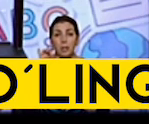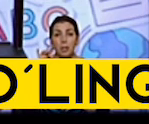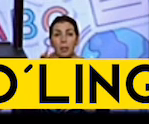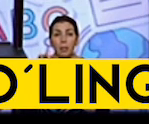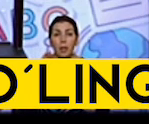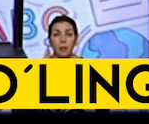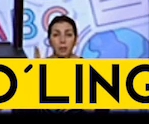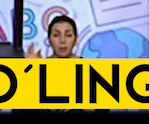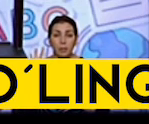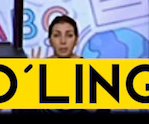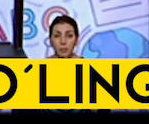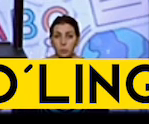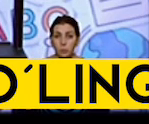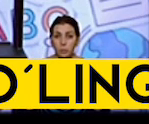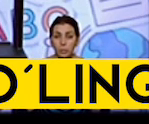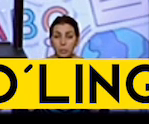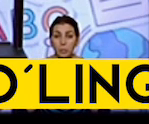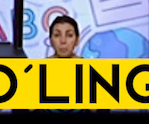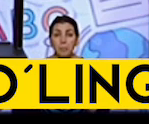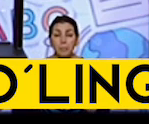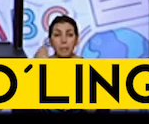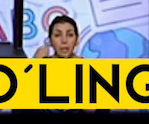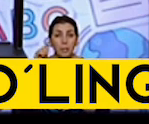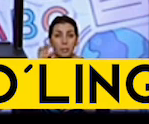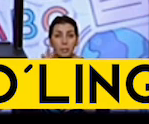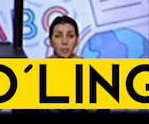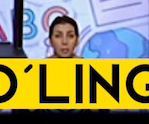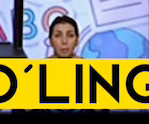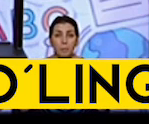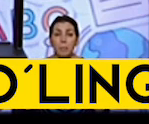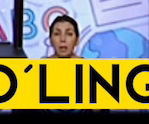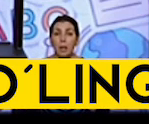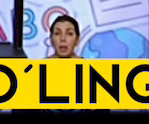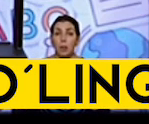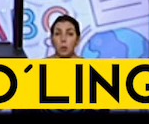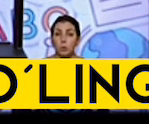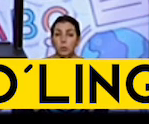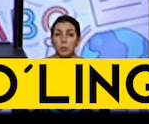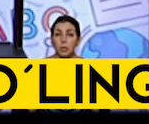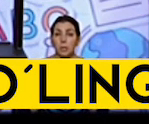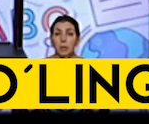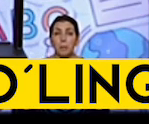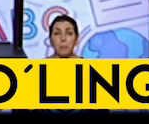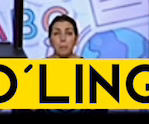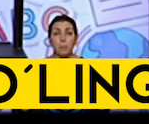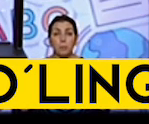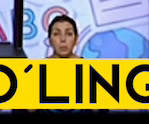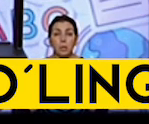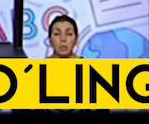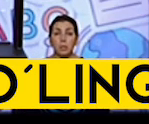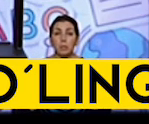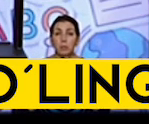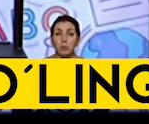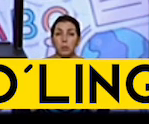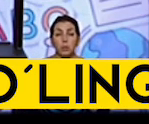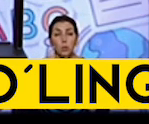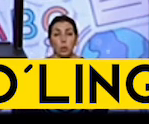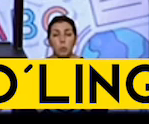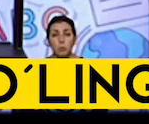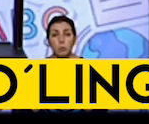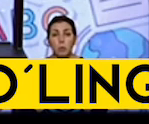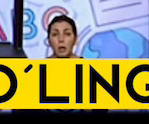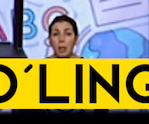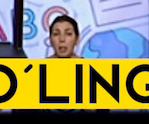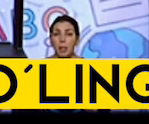haqida so'zlashdik. Demak, biz ertaklar, xalq qo'shiqlari, marosim qo'shiqlari, rivoyat,